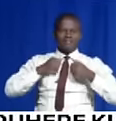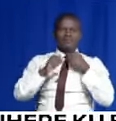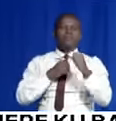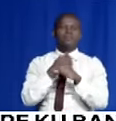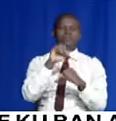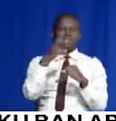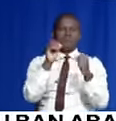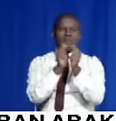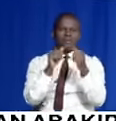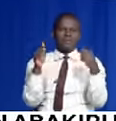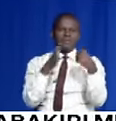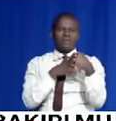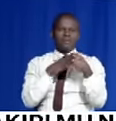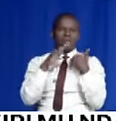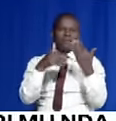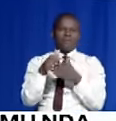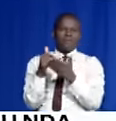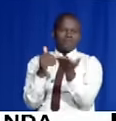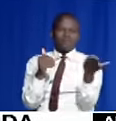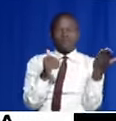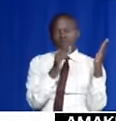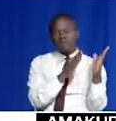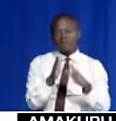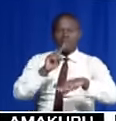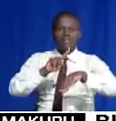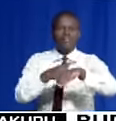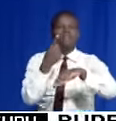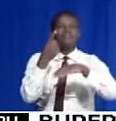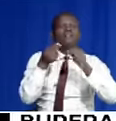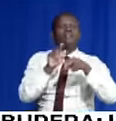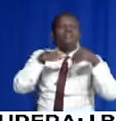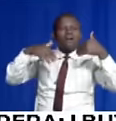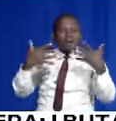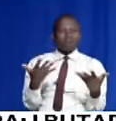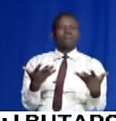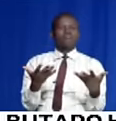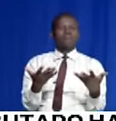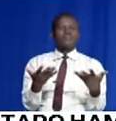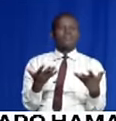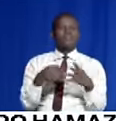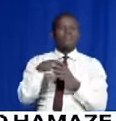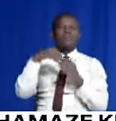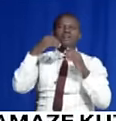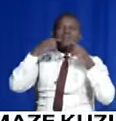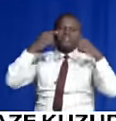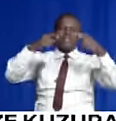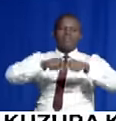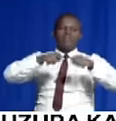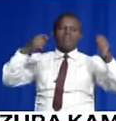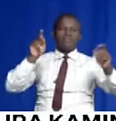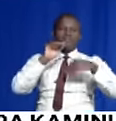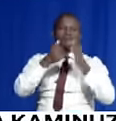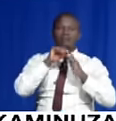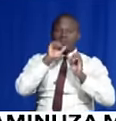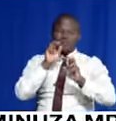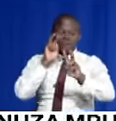wa 2019 uyu muhango uteganyijwe ryari se bizaba byifashe bite se kubitangazamakuru bitandukanye ku